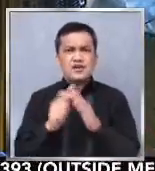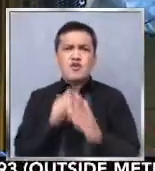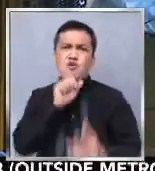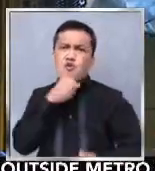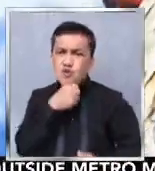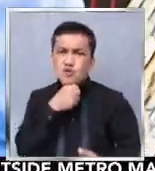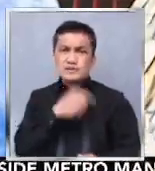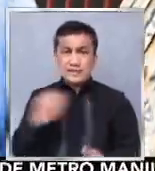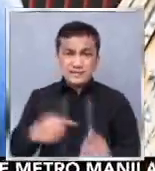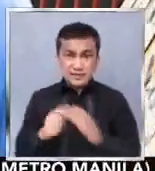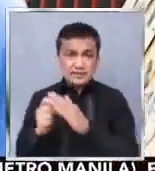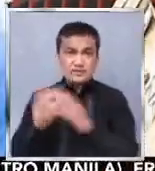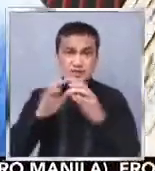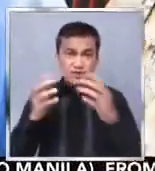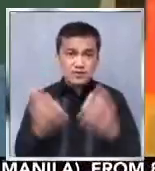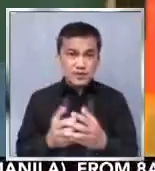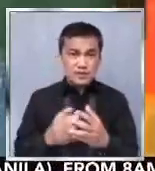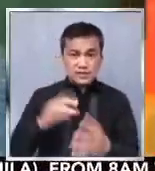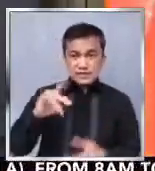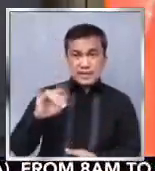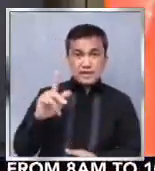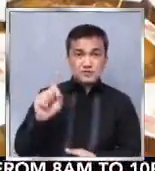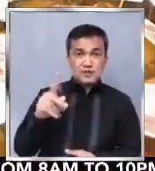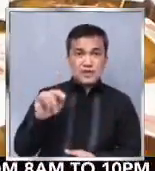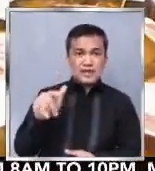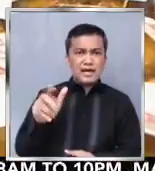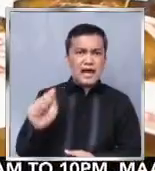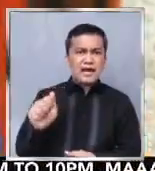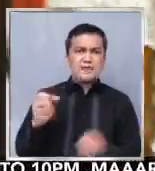sa Carlos pa lang, punong-puno ng tao palagi.